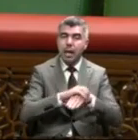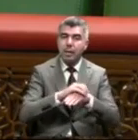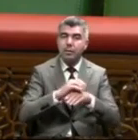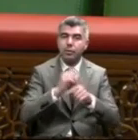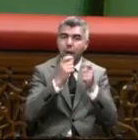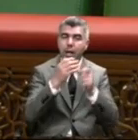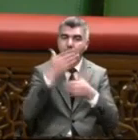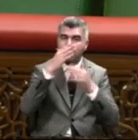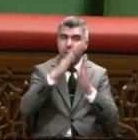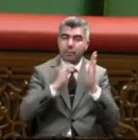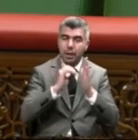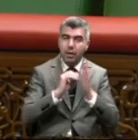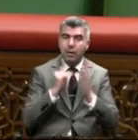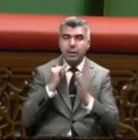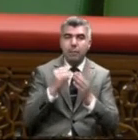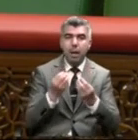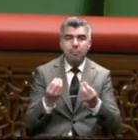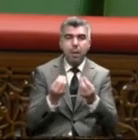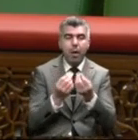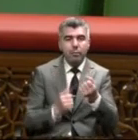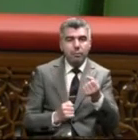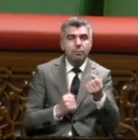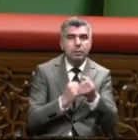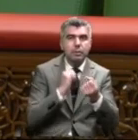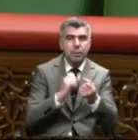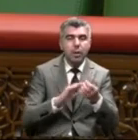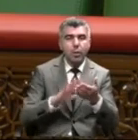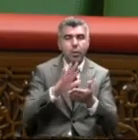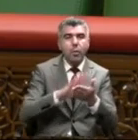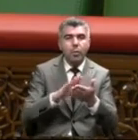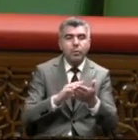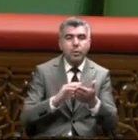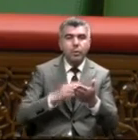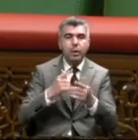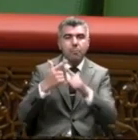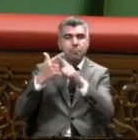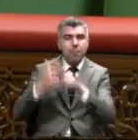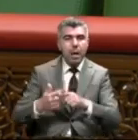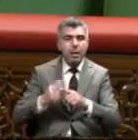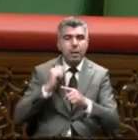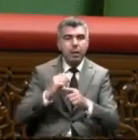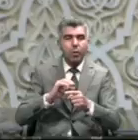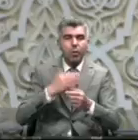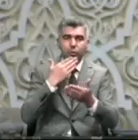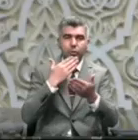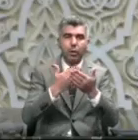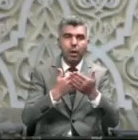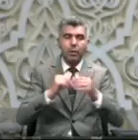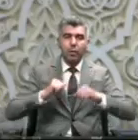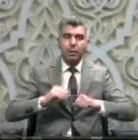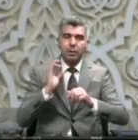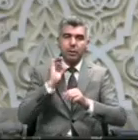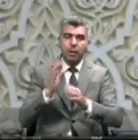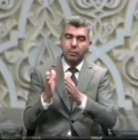انخراطنا الدائم للتعاون معكم في سبيل تحسين مردوديه واداء الماليه العموميه وترشيدها وشكرا شكرا